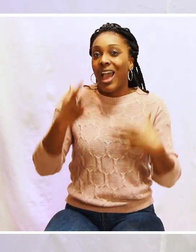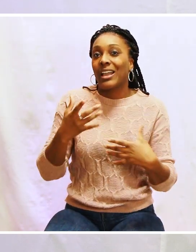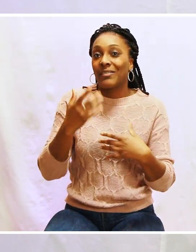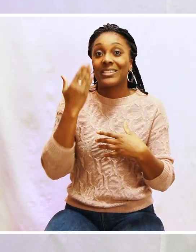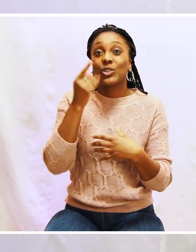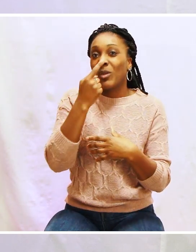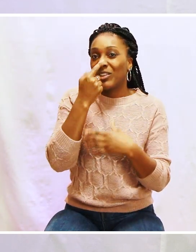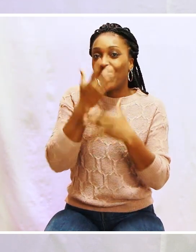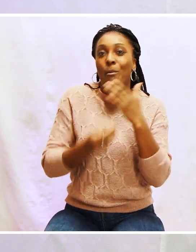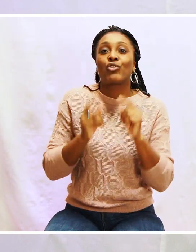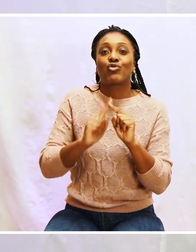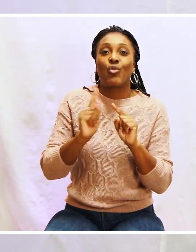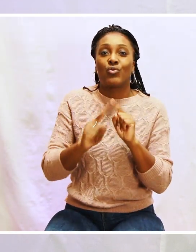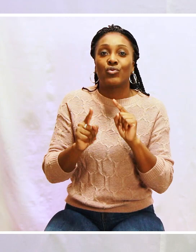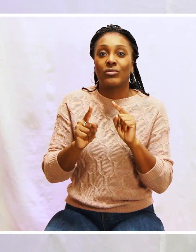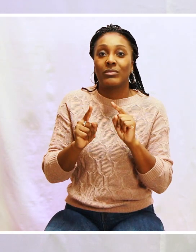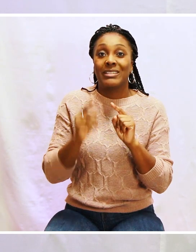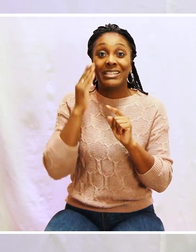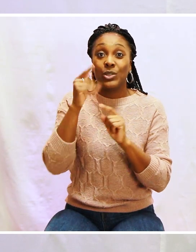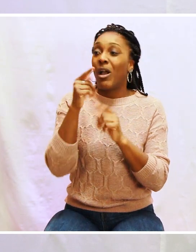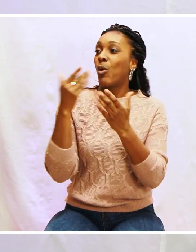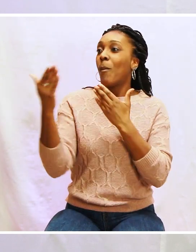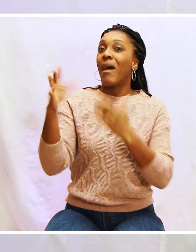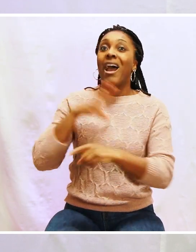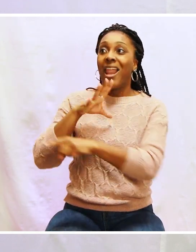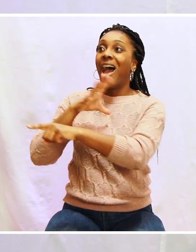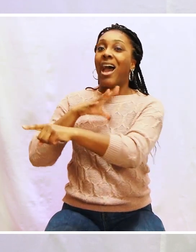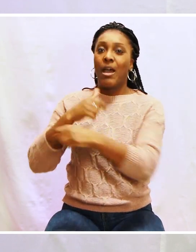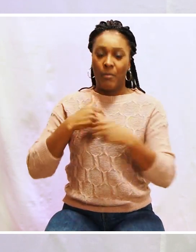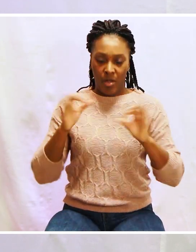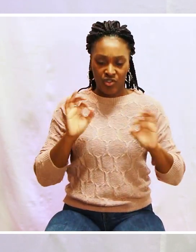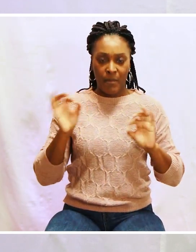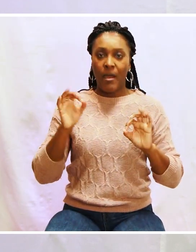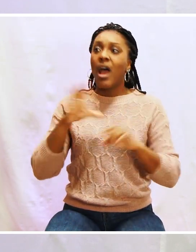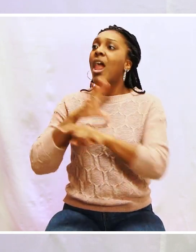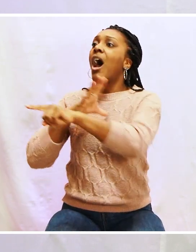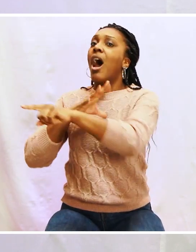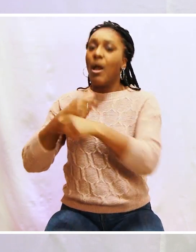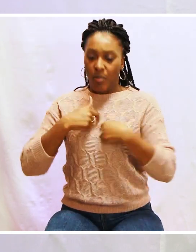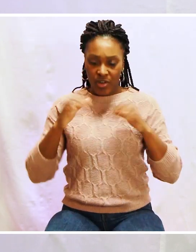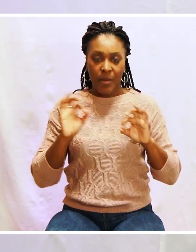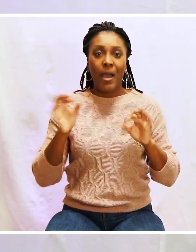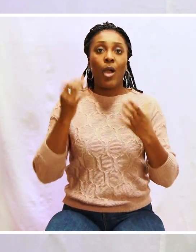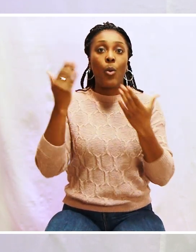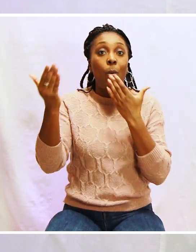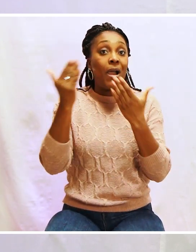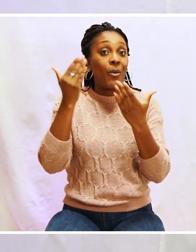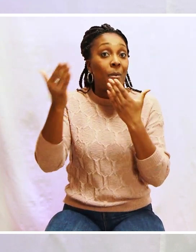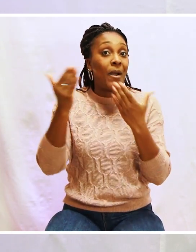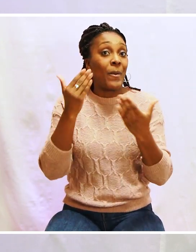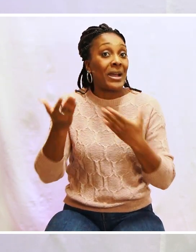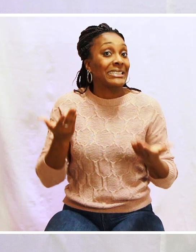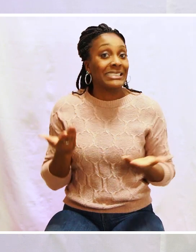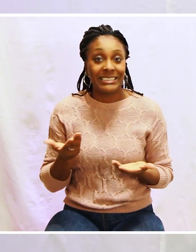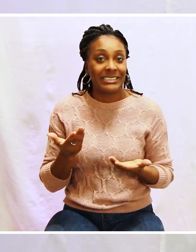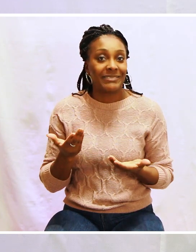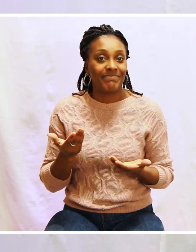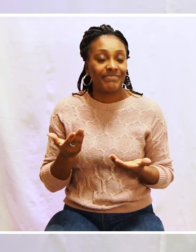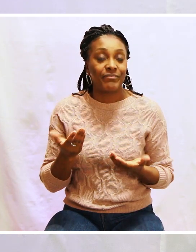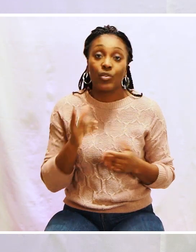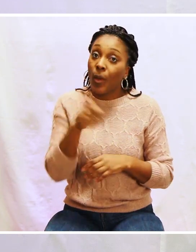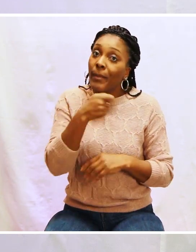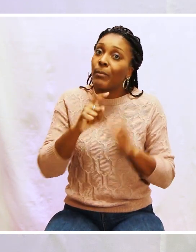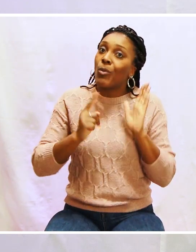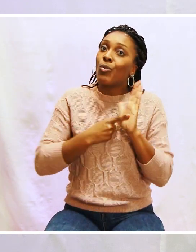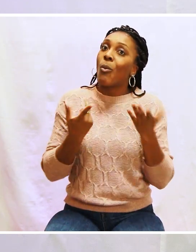situations que tout d'un coup, on se compare à celui qui a ou celle qui a, alors que nous, on est dans un droit légitime d'avoir la même